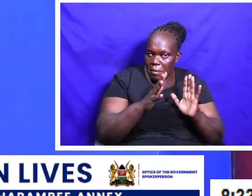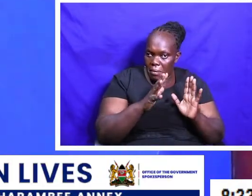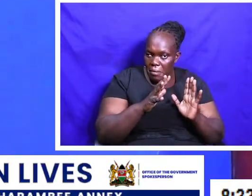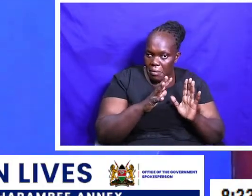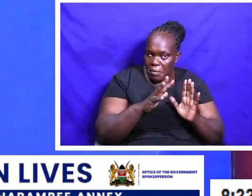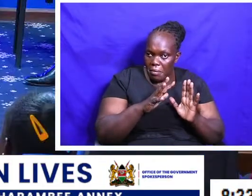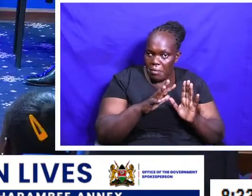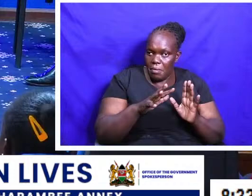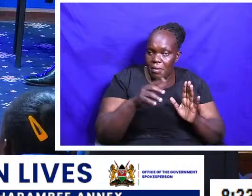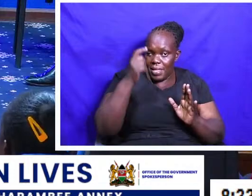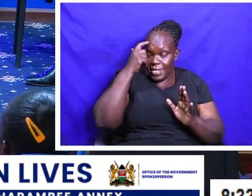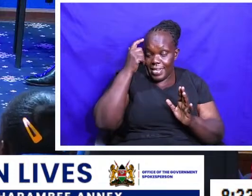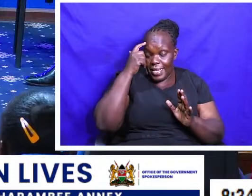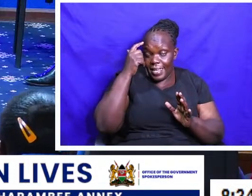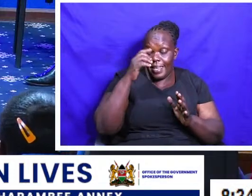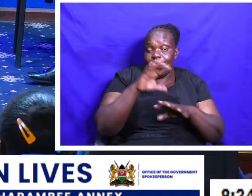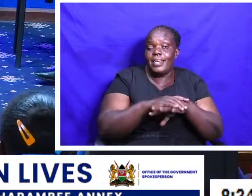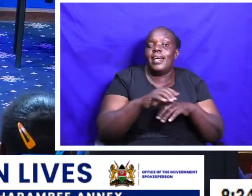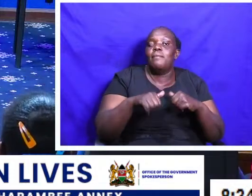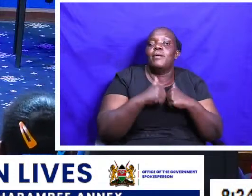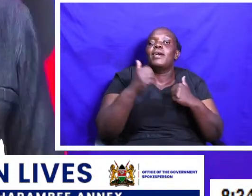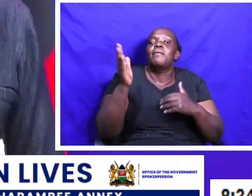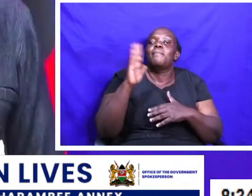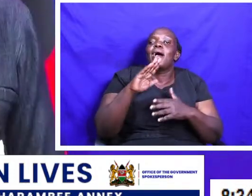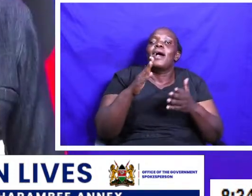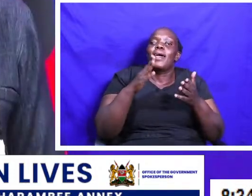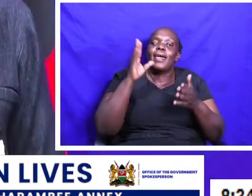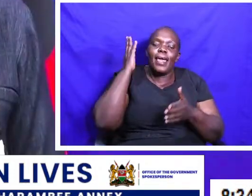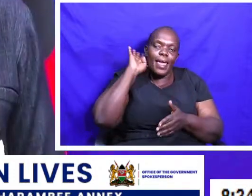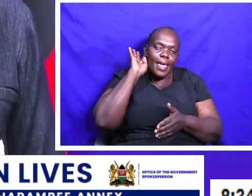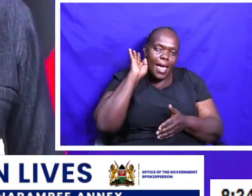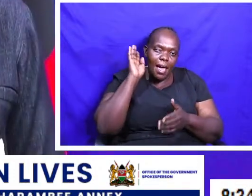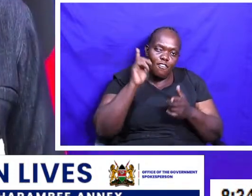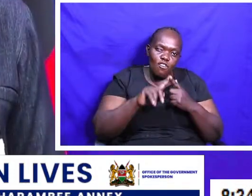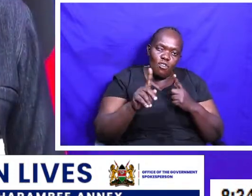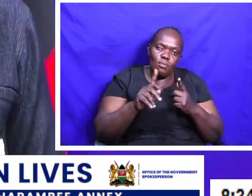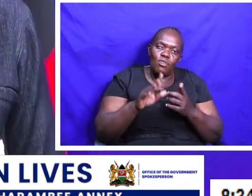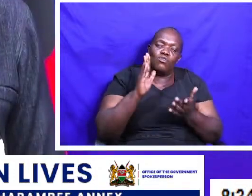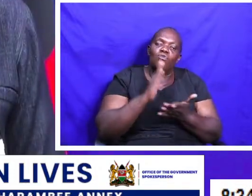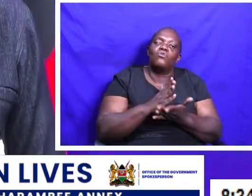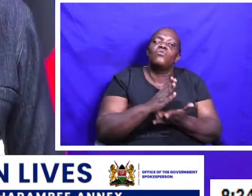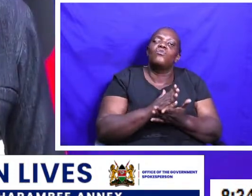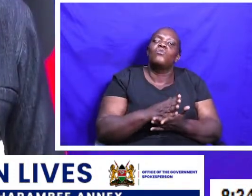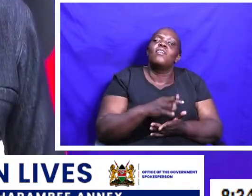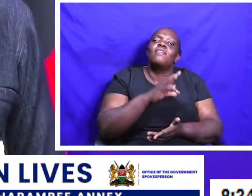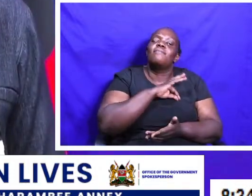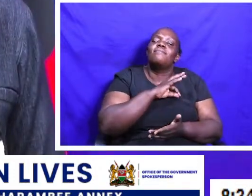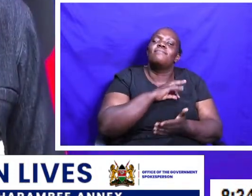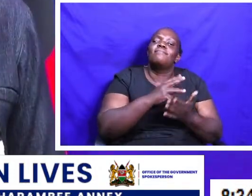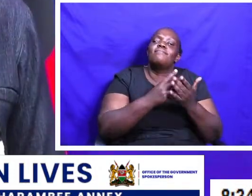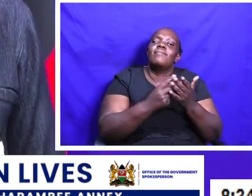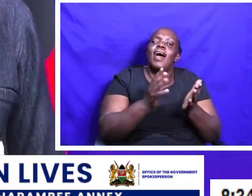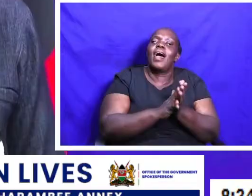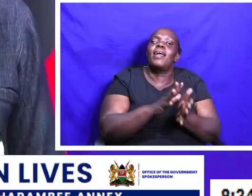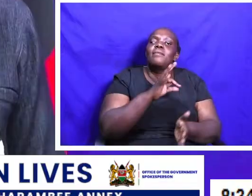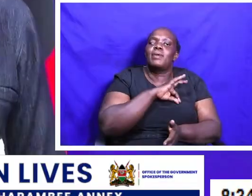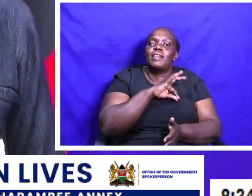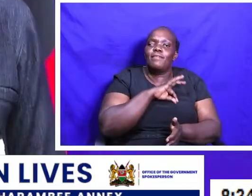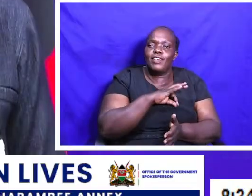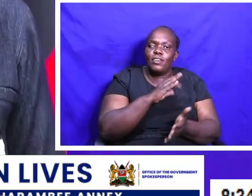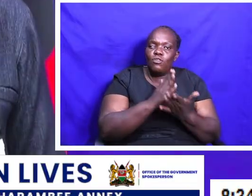we're doing. Thank you. So I think we take a break. When we come back, we'll hear from the real, partners and